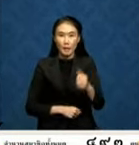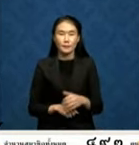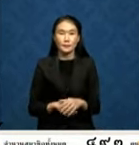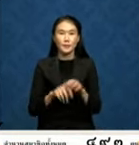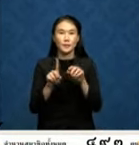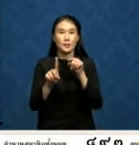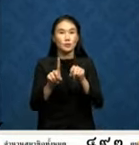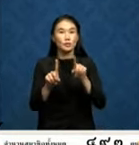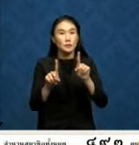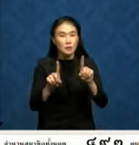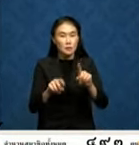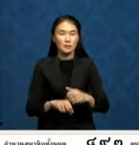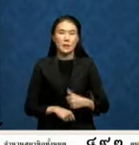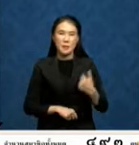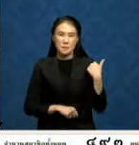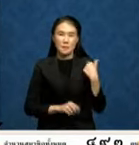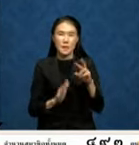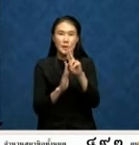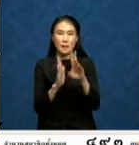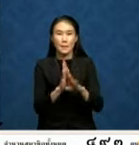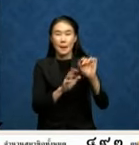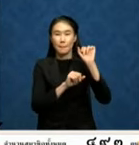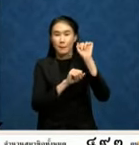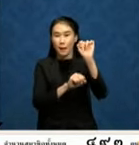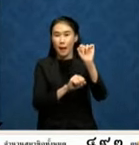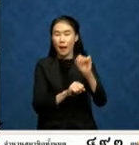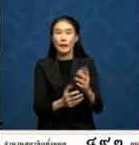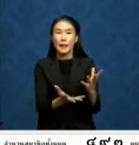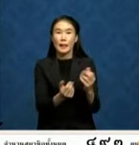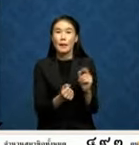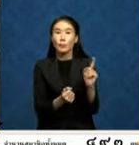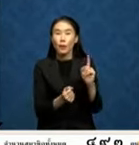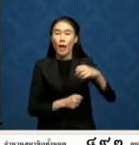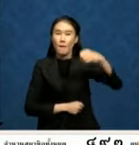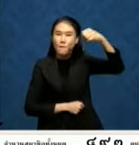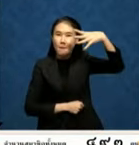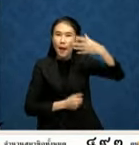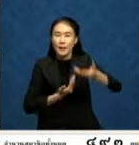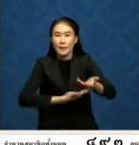1.1 ได้มีการออกระเบียบการประกาศการรับซื้อไฟฟ้าภายใต้โคร